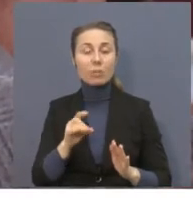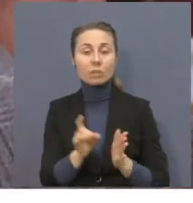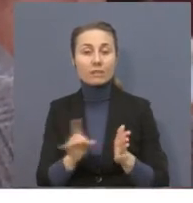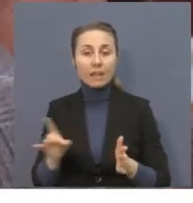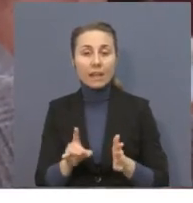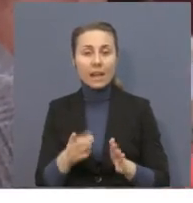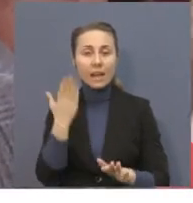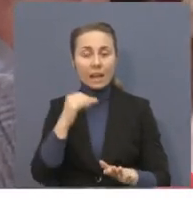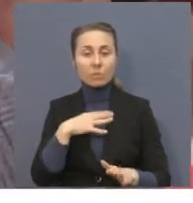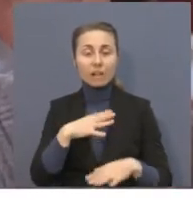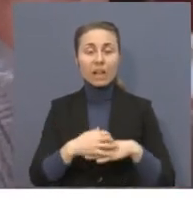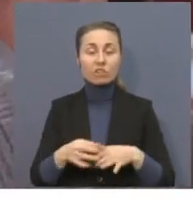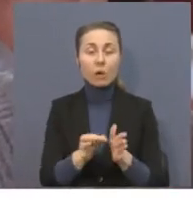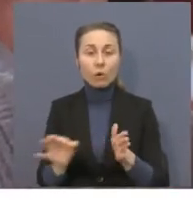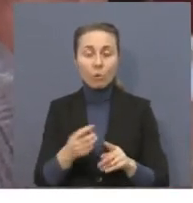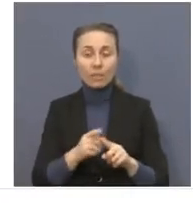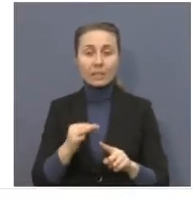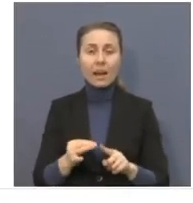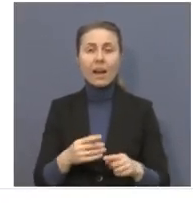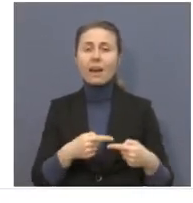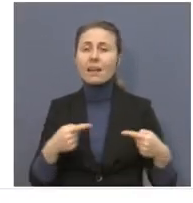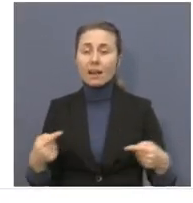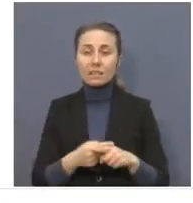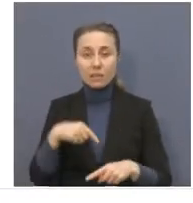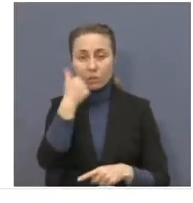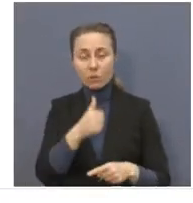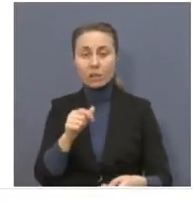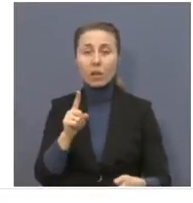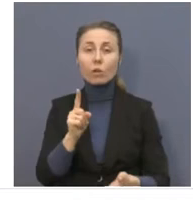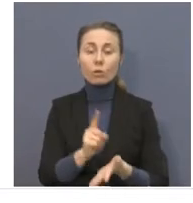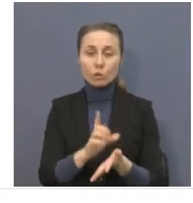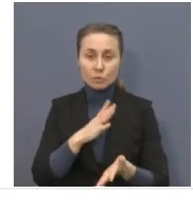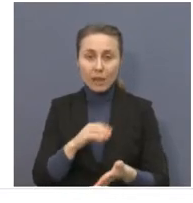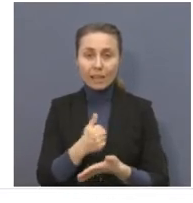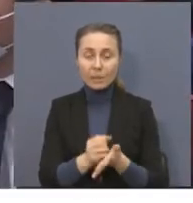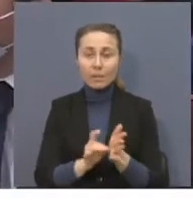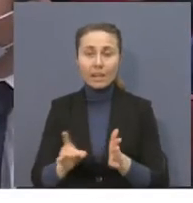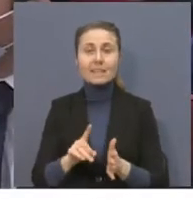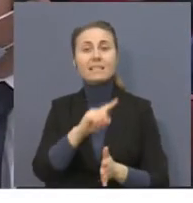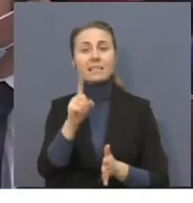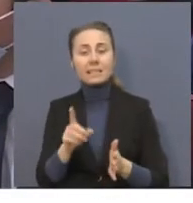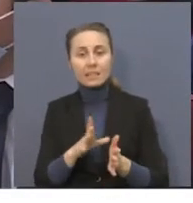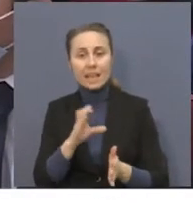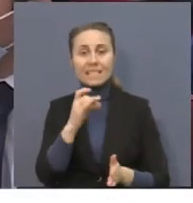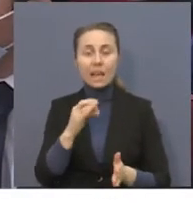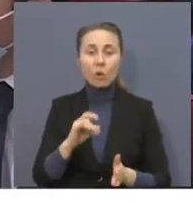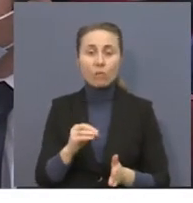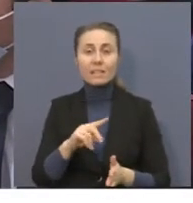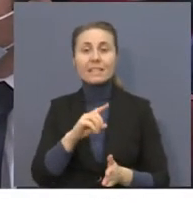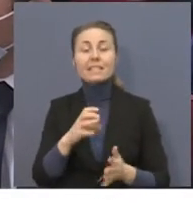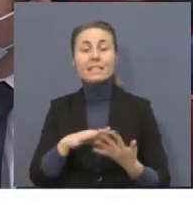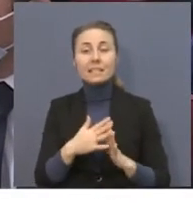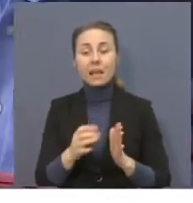бывшей Кокчетавской области. В разные годы занимал должность акима района, возглавлял Зериндинский и Садовый сельский округа.